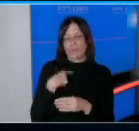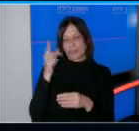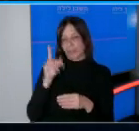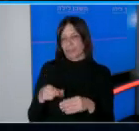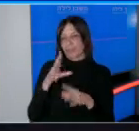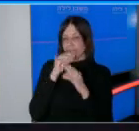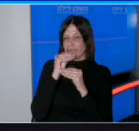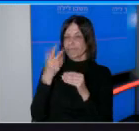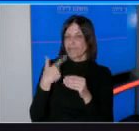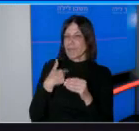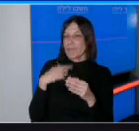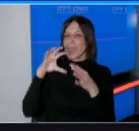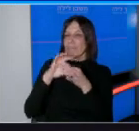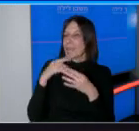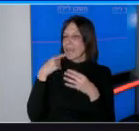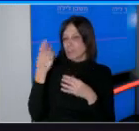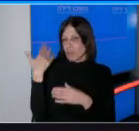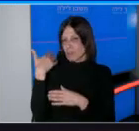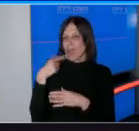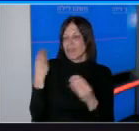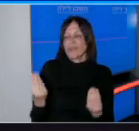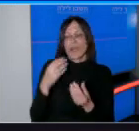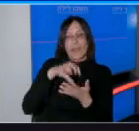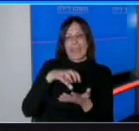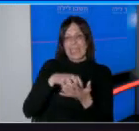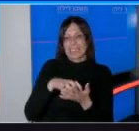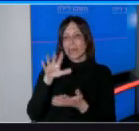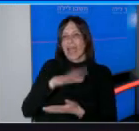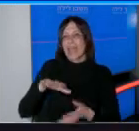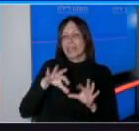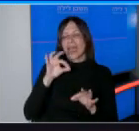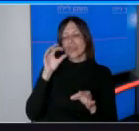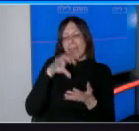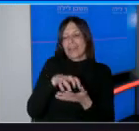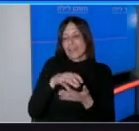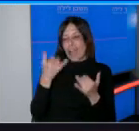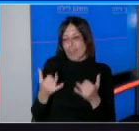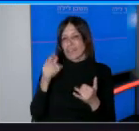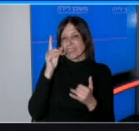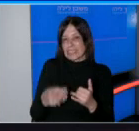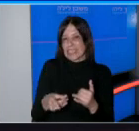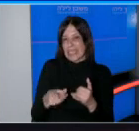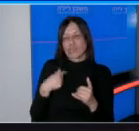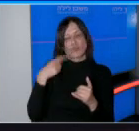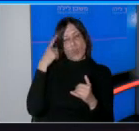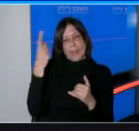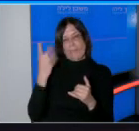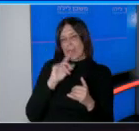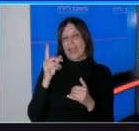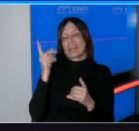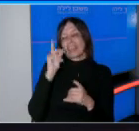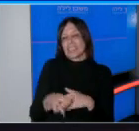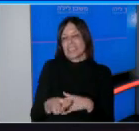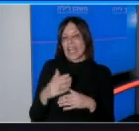חייבת להתחבר ולהגיד שגם בעיניי הדבר המרכזי שעליו מערכת הבחירות הנוכחית הייתה אמורה, כי אנחנו יודעות ויודעים שהיא לא תהיה, הייתה